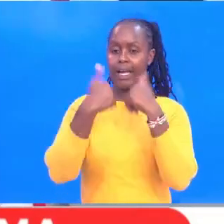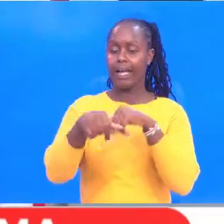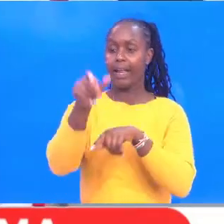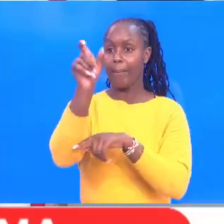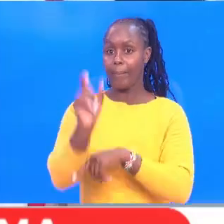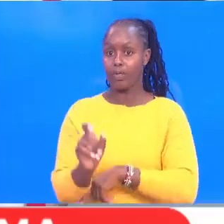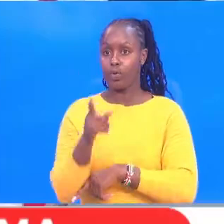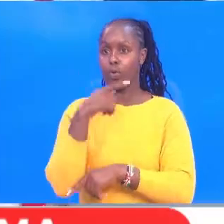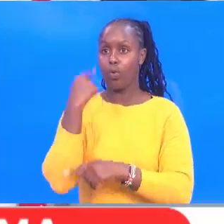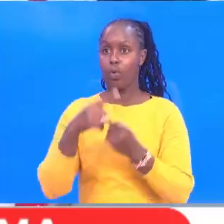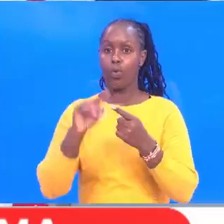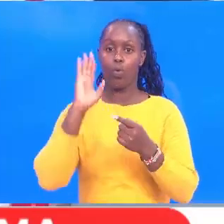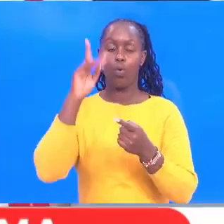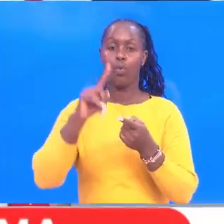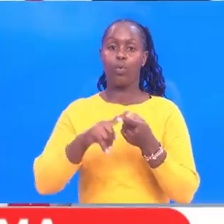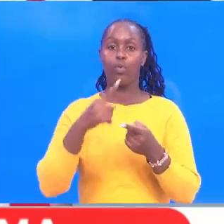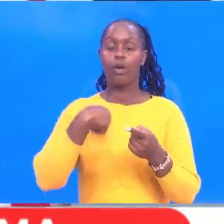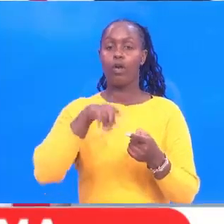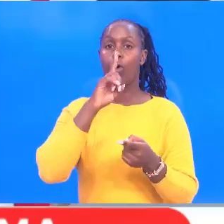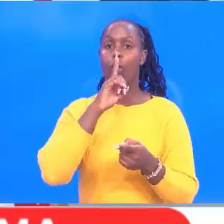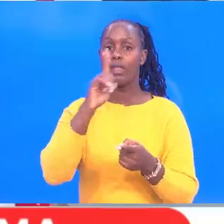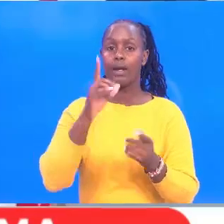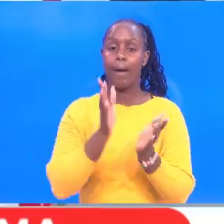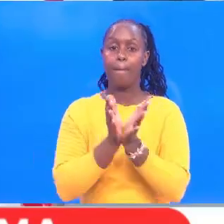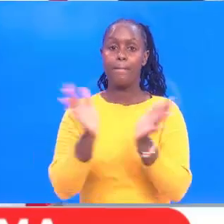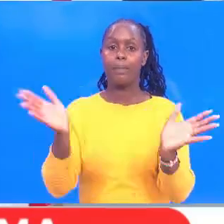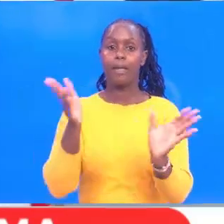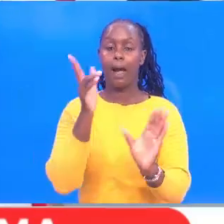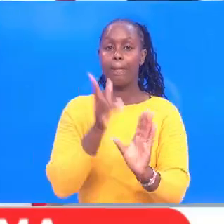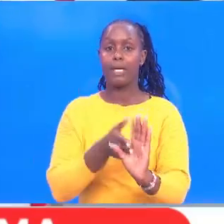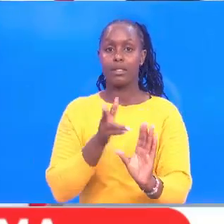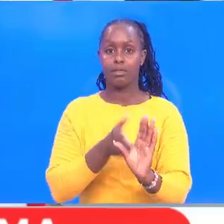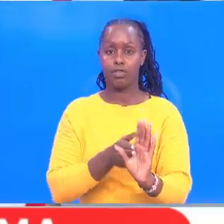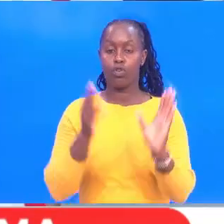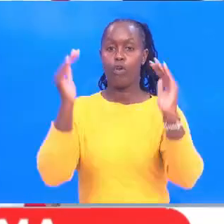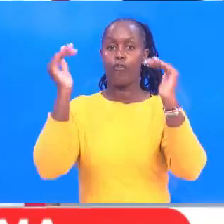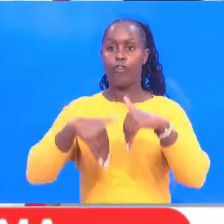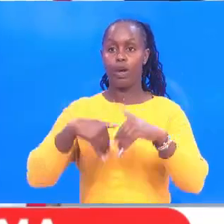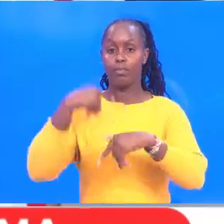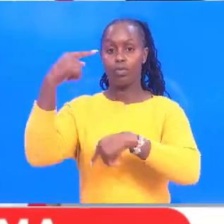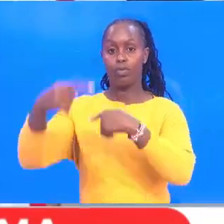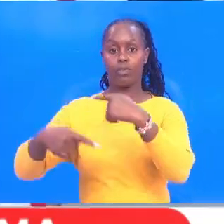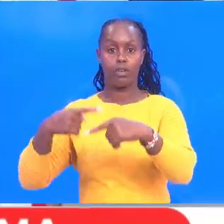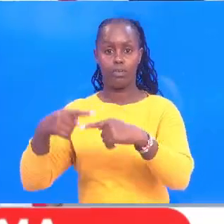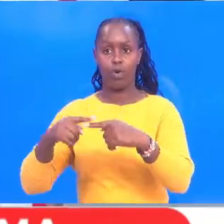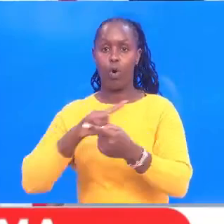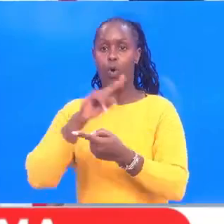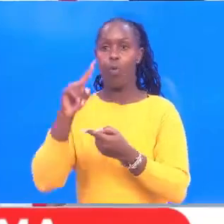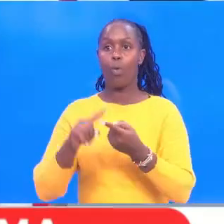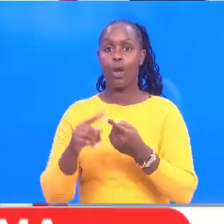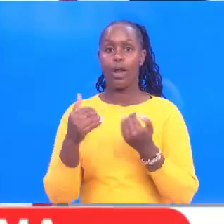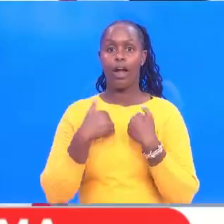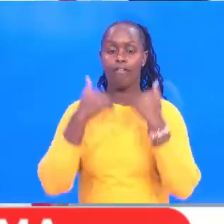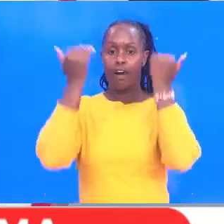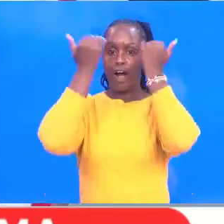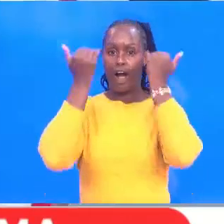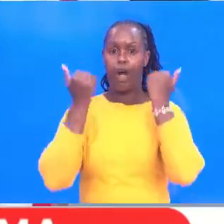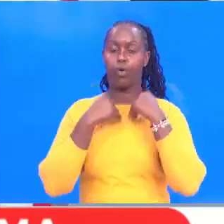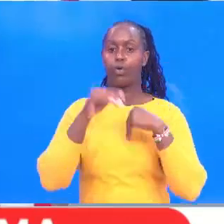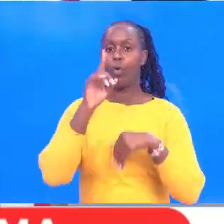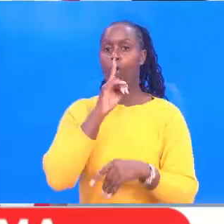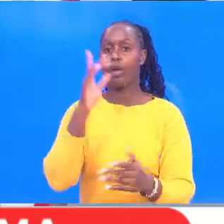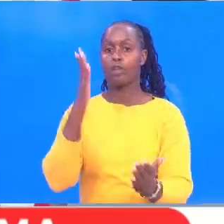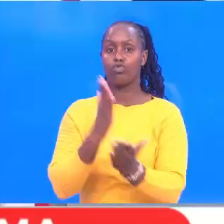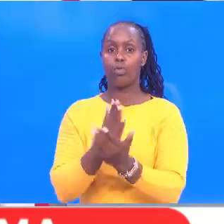authorize the public participation forums to proceed when there is a court order stopping